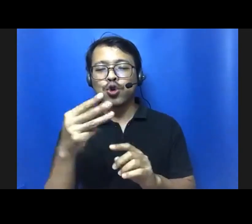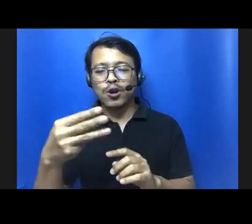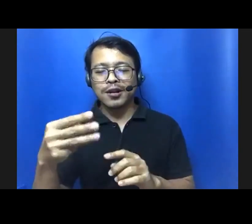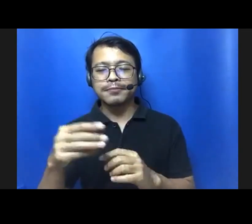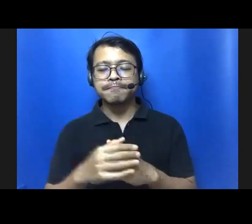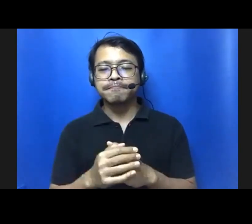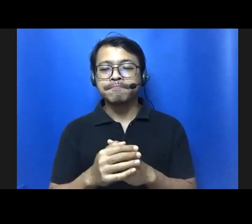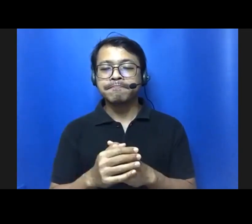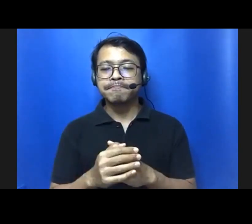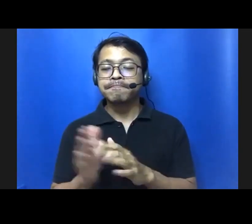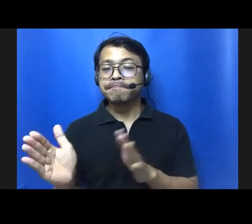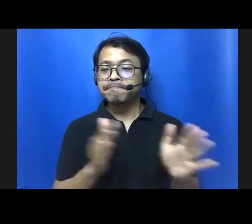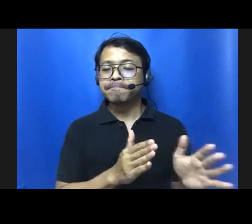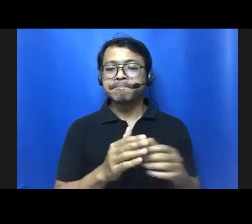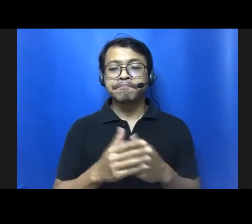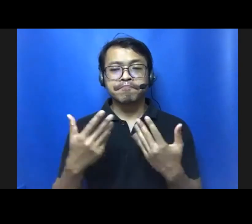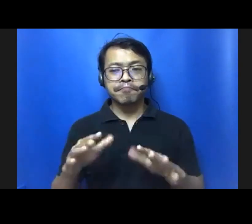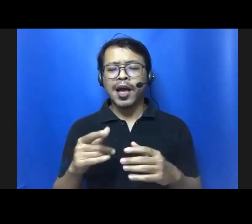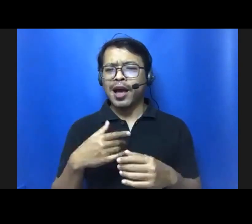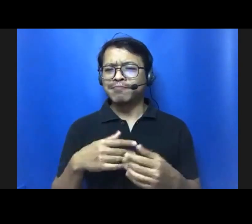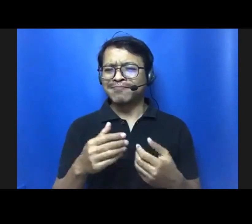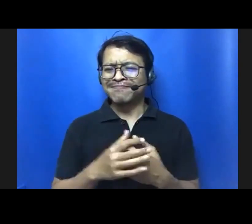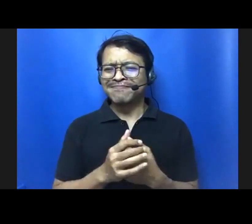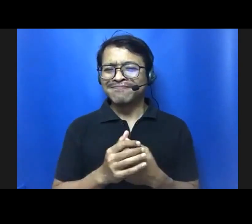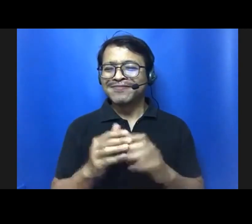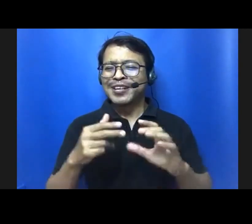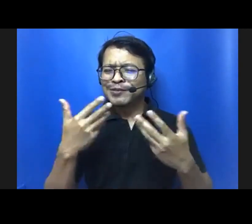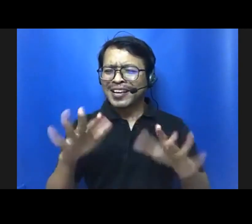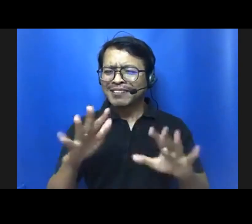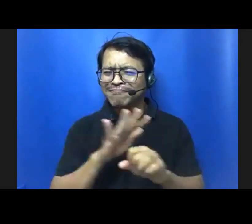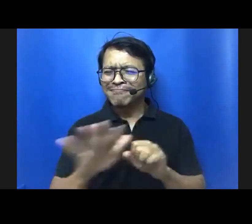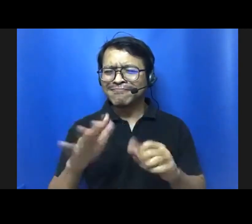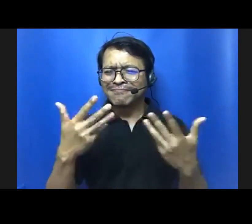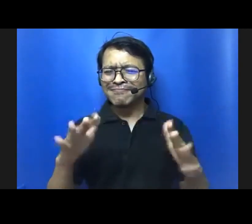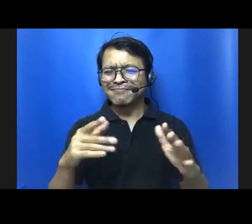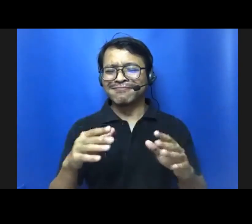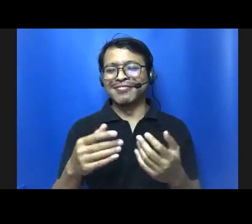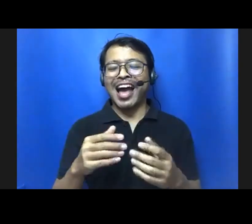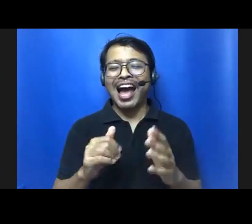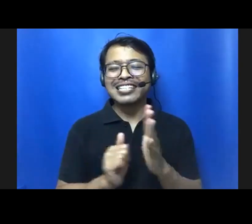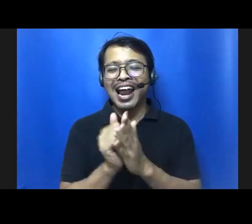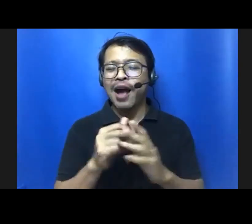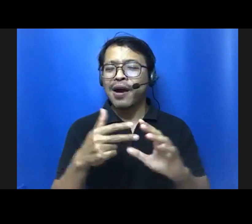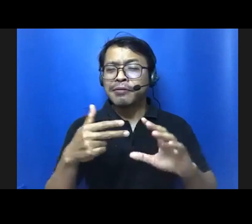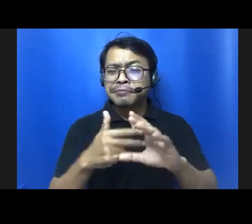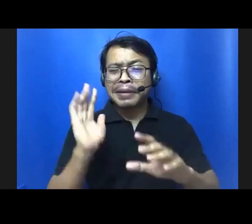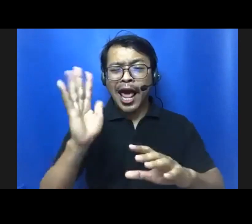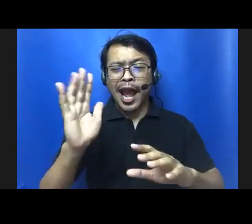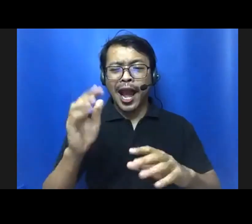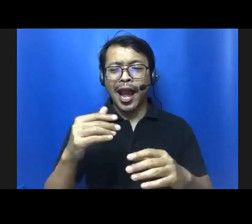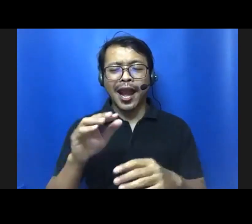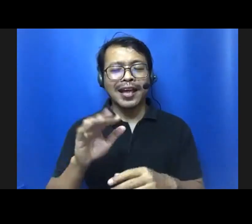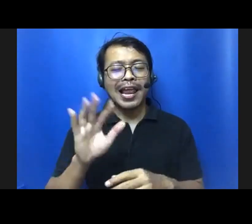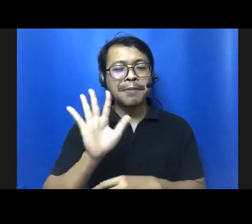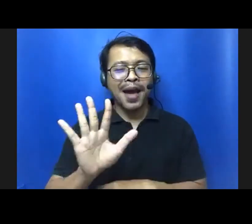disabilitas. Dengan demikian, sesi kelima ini menjadi penutup rangkaian webinar dengan tema pendidikan yang disampaikan